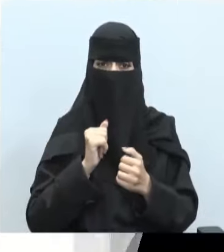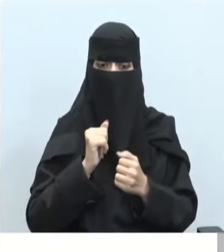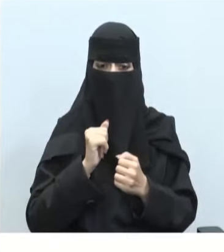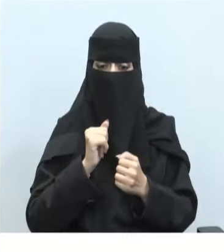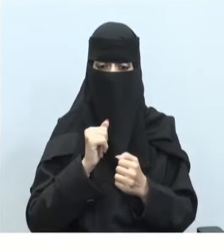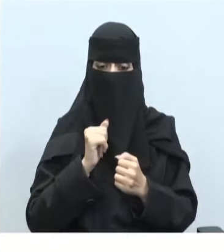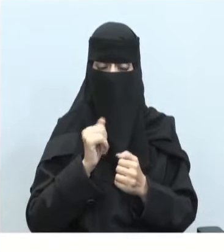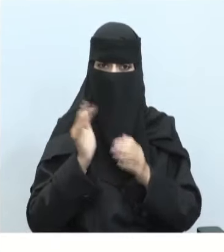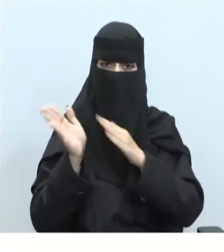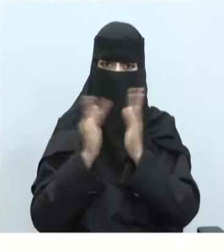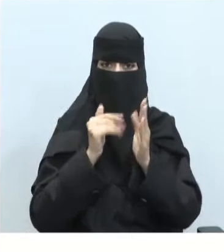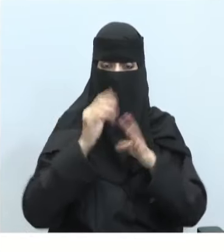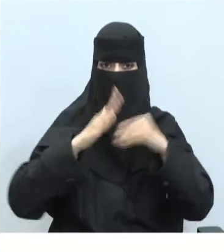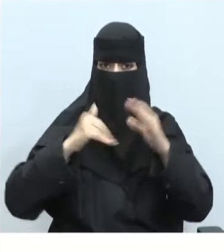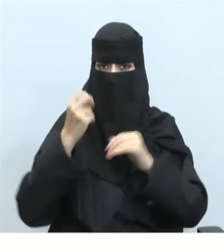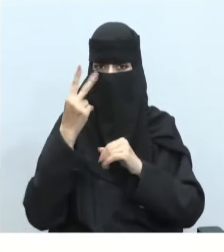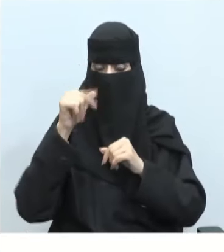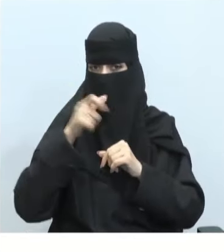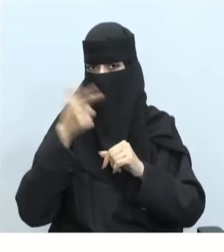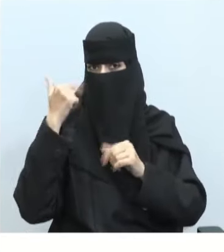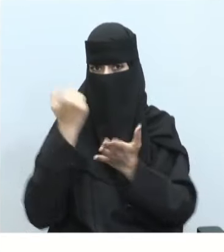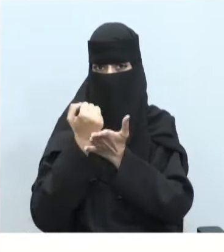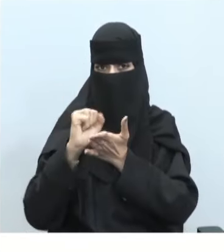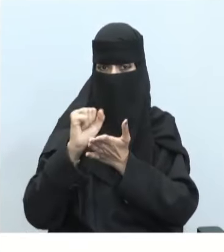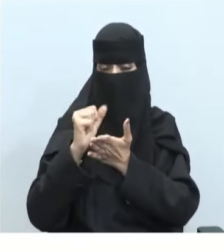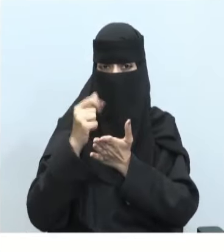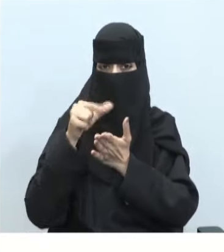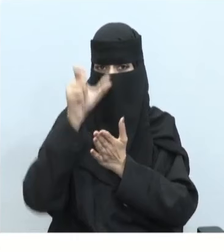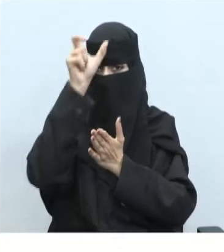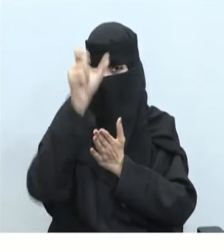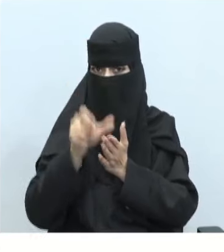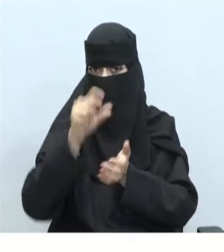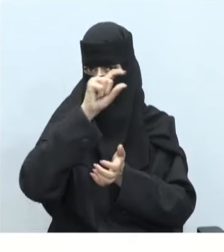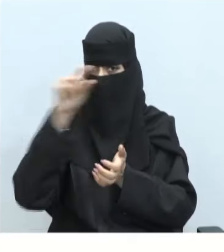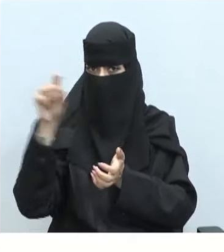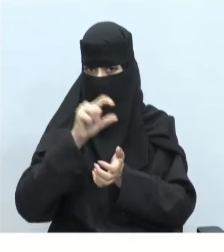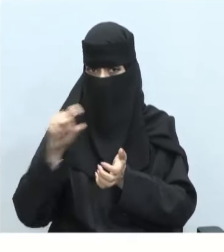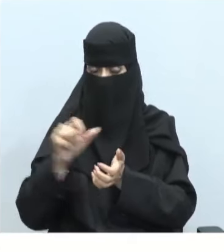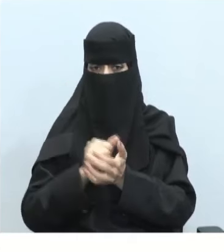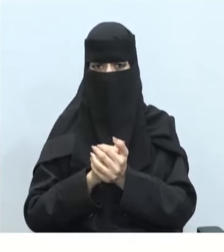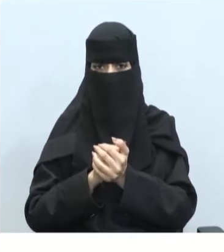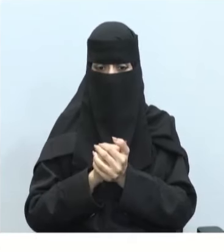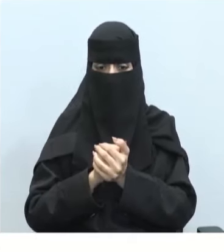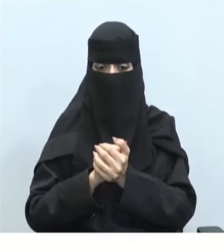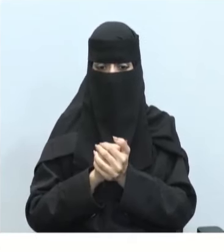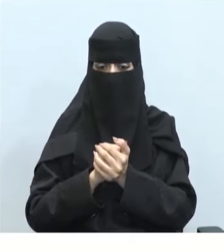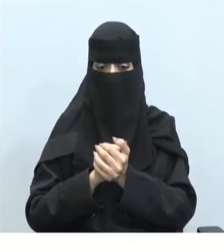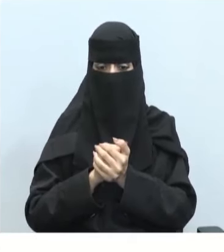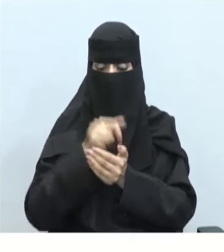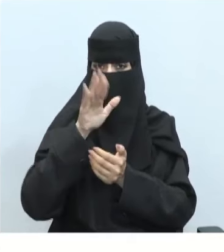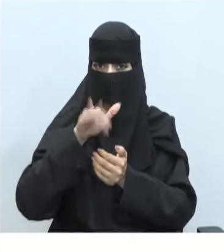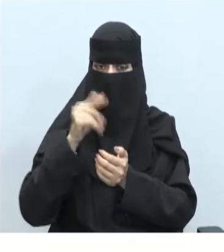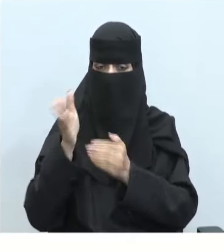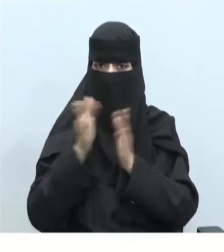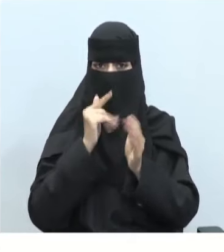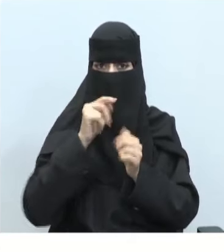الاولى المهاره الثانيه كانت لحذف الاعمده او صفوف ذكرنا ايضا